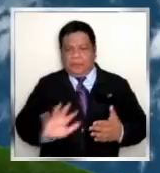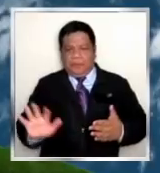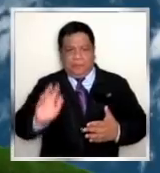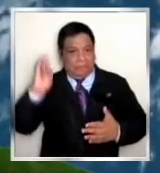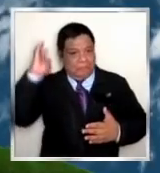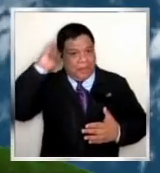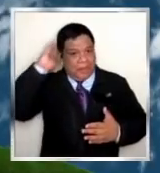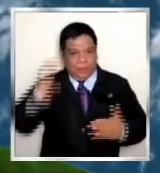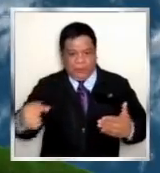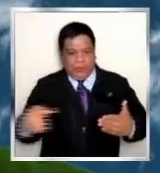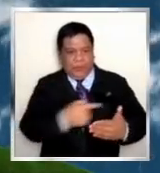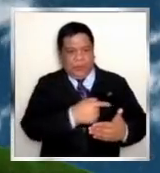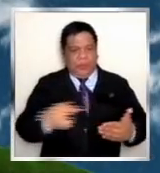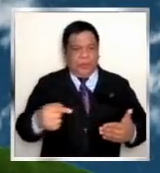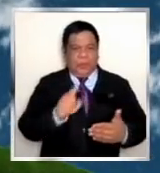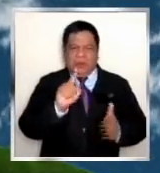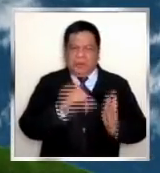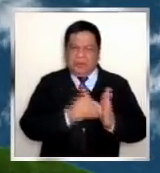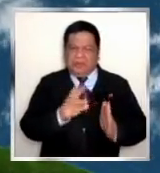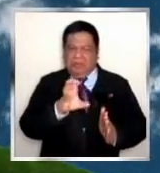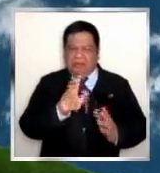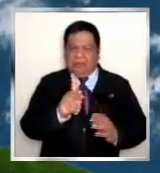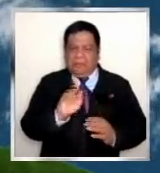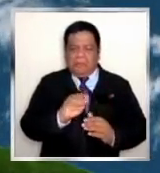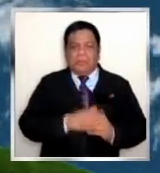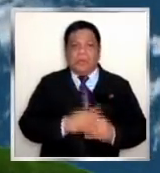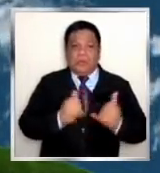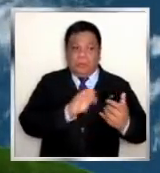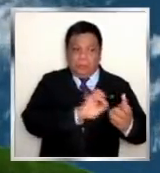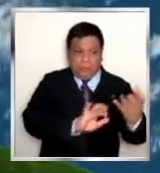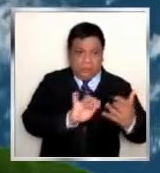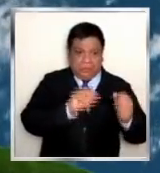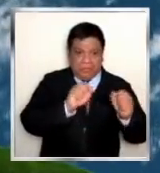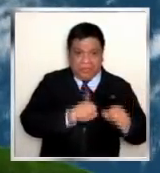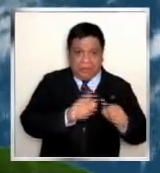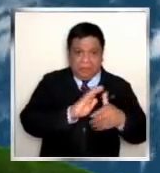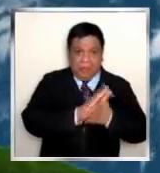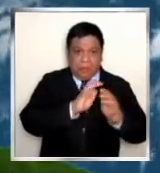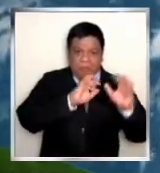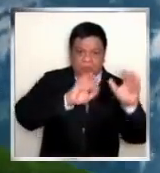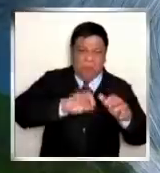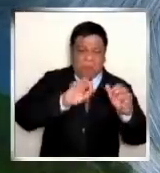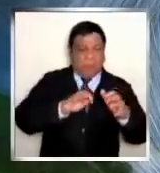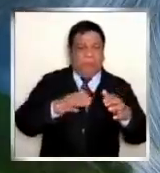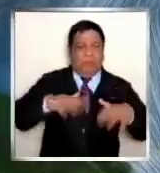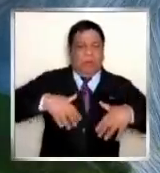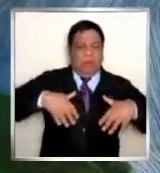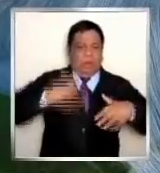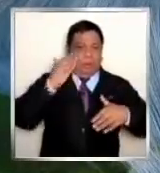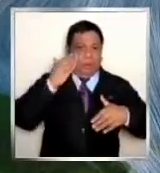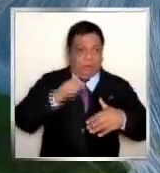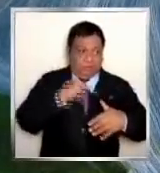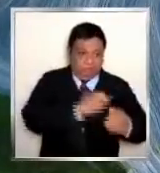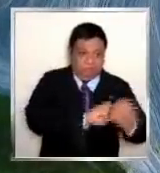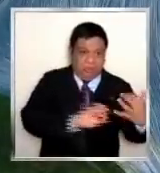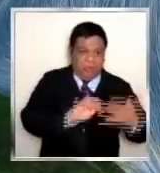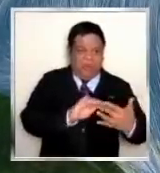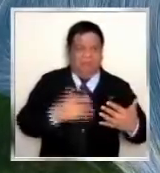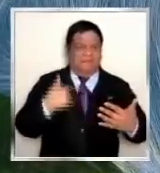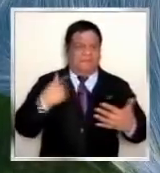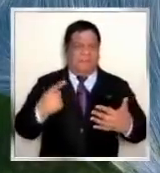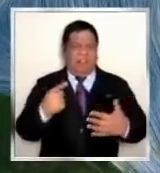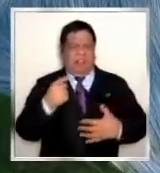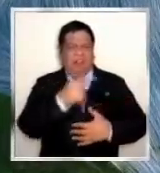kapuso, mababa pa rin po ang tsansa nito maging bagyo. Malayo pa rin ito para direkta makaapekto dito sa bansa. Pero kung titignan natin